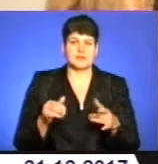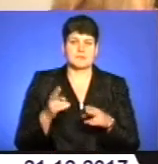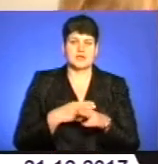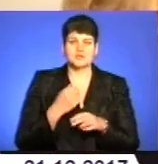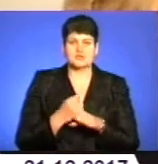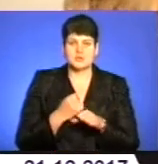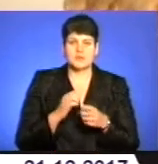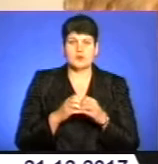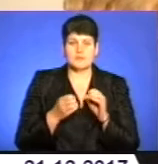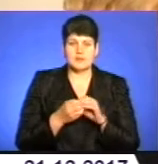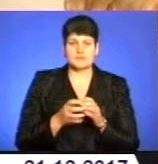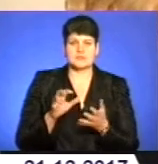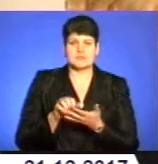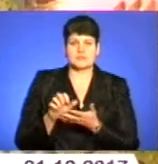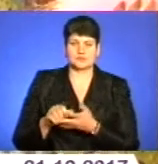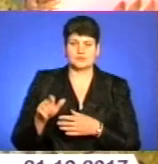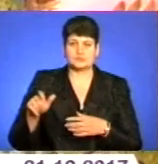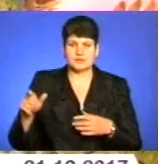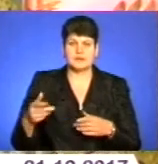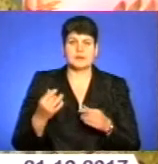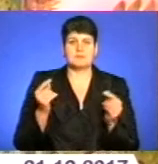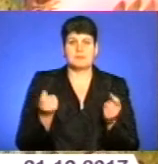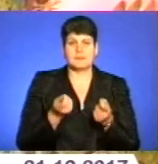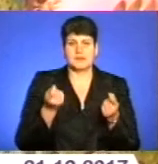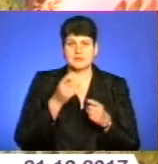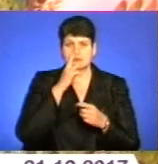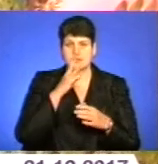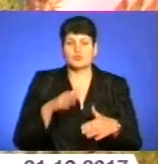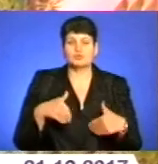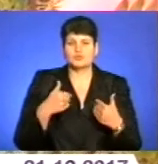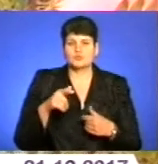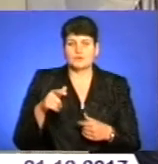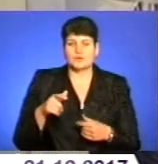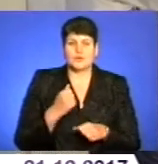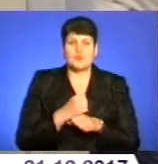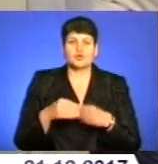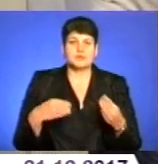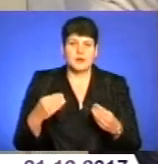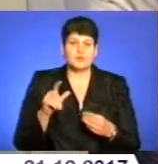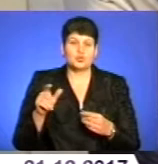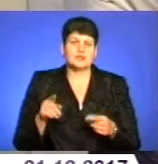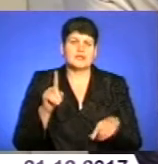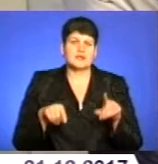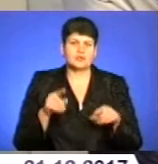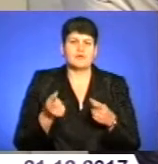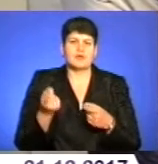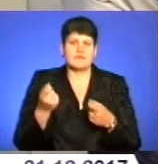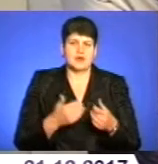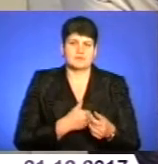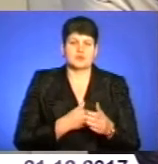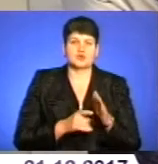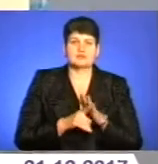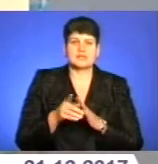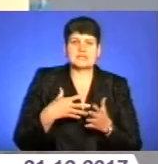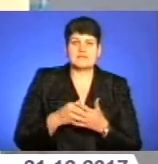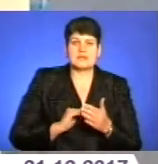проблематичності заповнення вакансій є невисокий рівень зарплат, які пропонують роботодавці, а також те, що люди рідше виявляють бажання розпочати власний бізнес